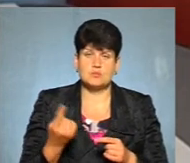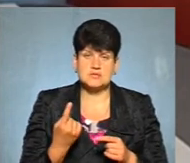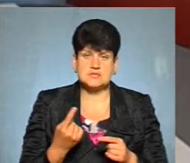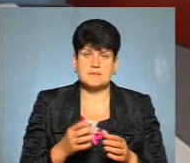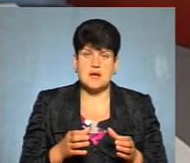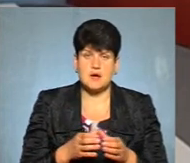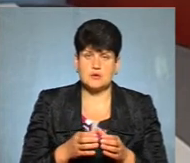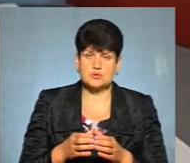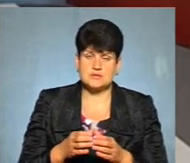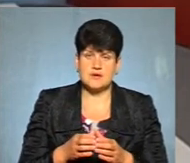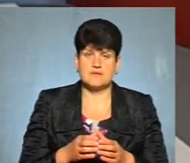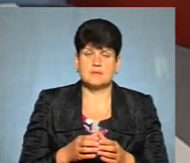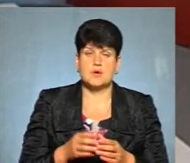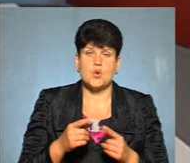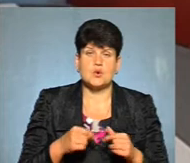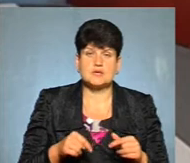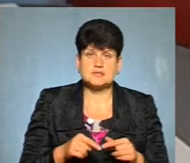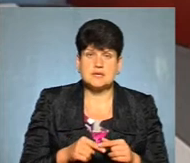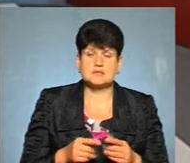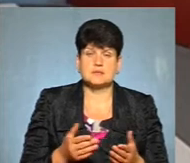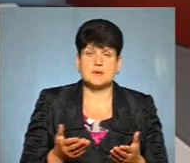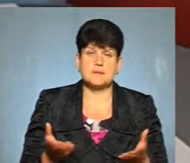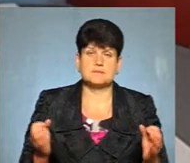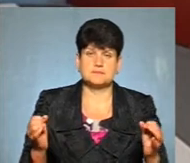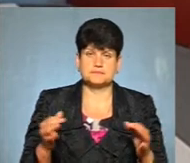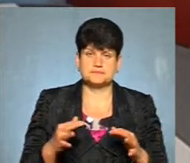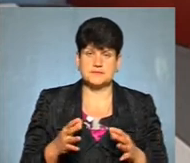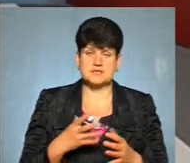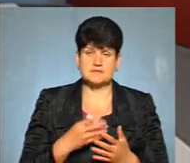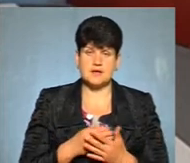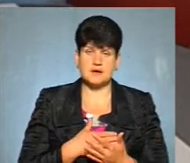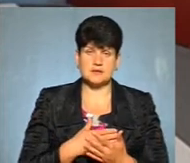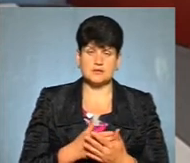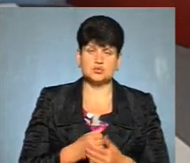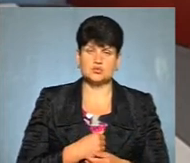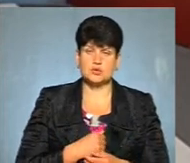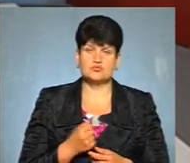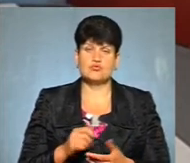організаціями. Ми мобілізовували свій профспілковий актив на проведення цієї акції. Шкода, що в